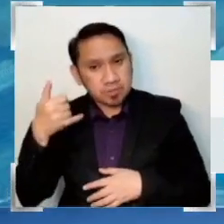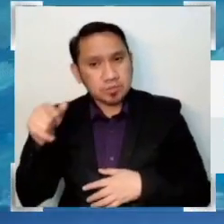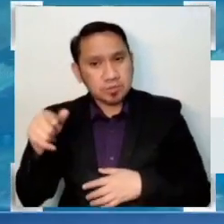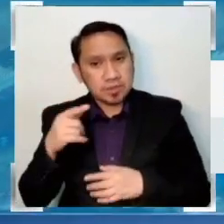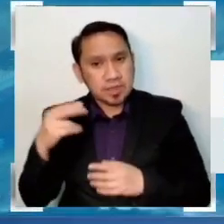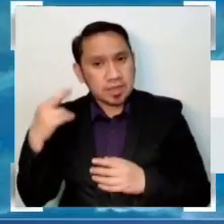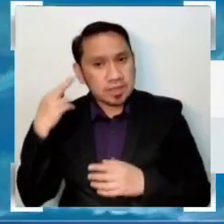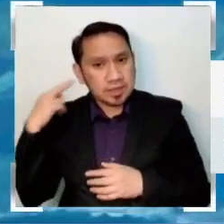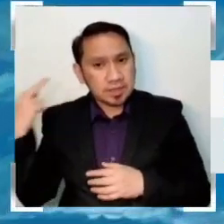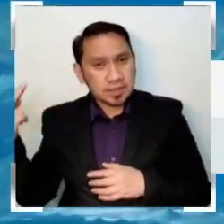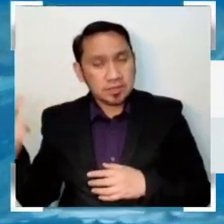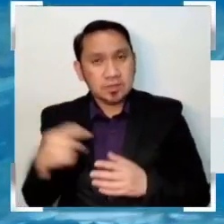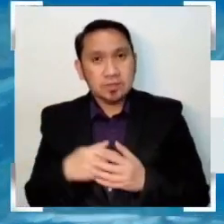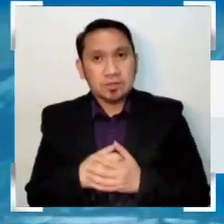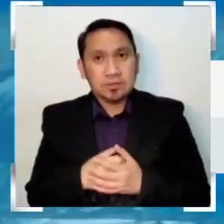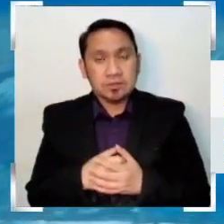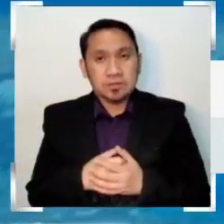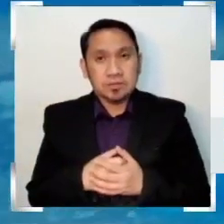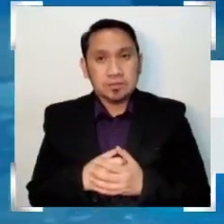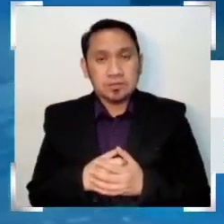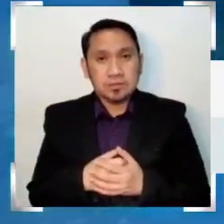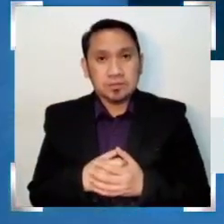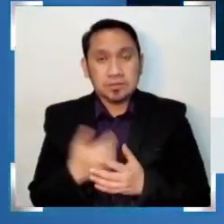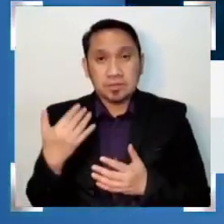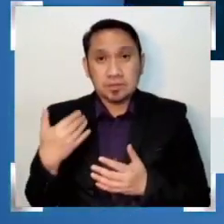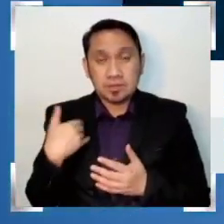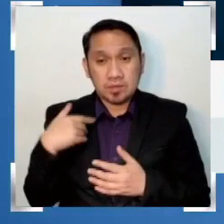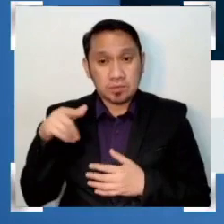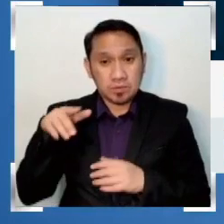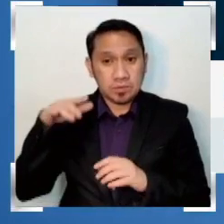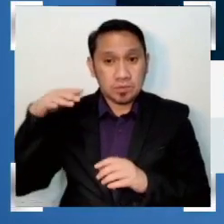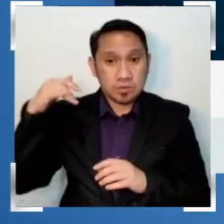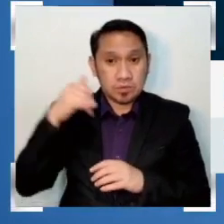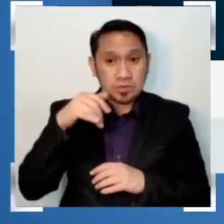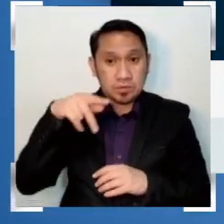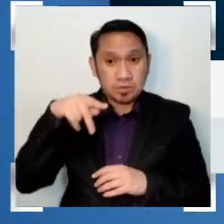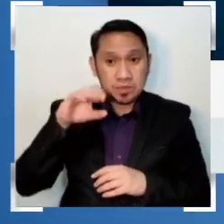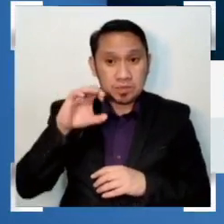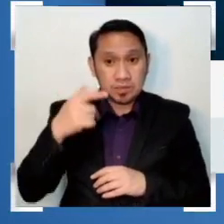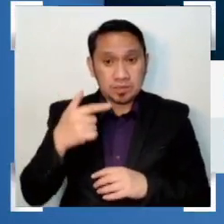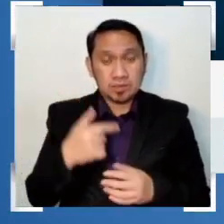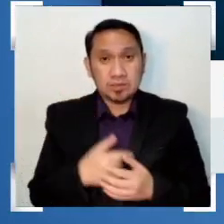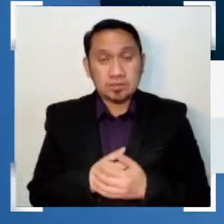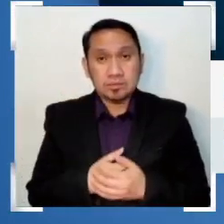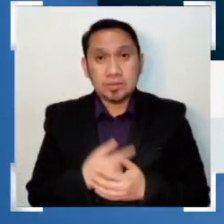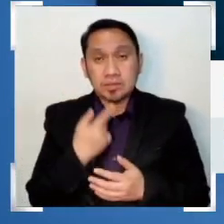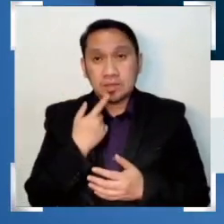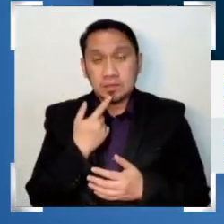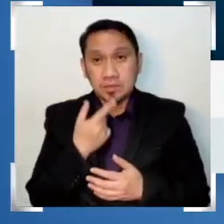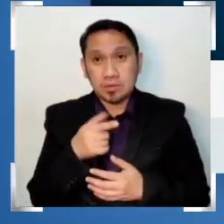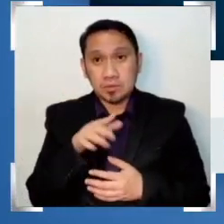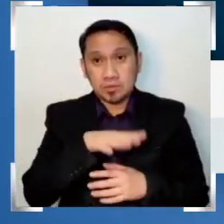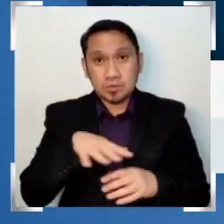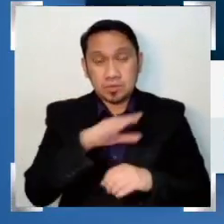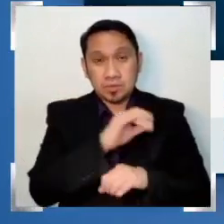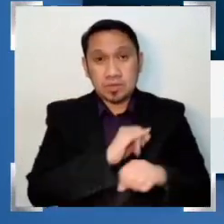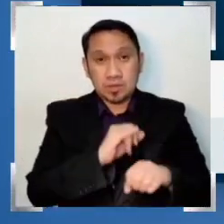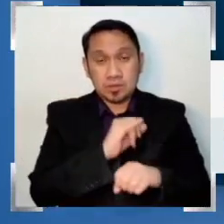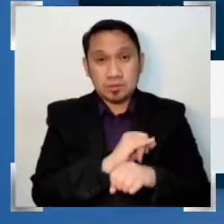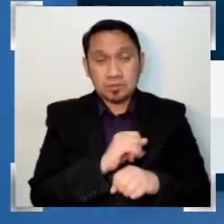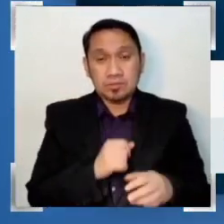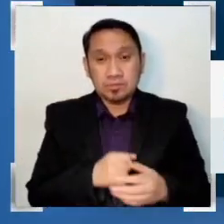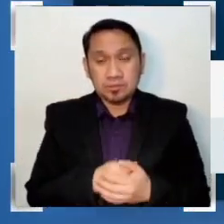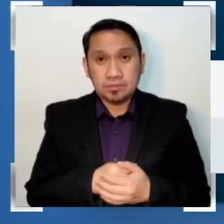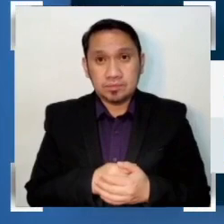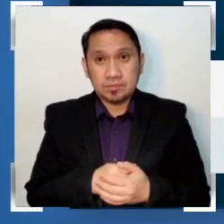habang lumilipad ang Maritime Domain Awareness Flight ng PCG sa Sabina Shoal, pati sa Ayungin Shoal, ang lokasyon ng